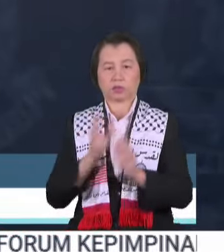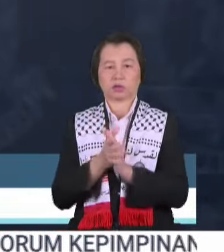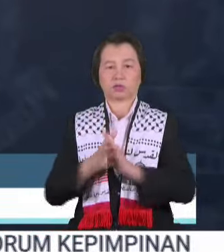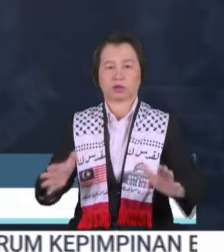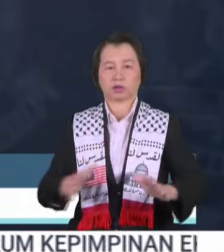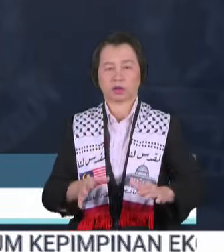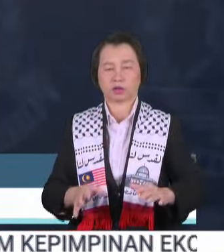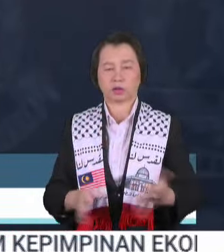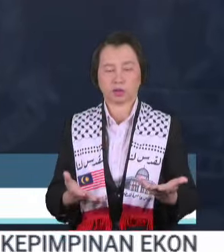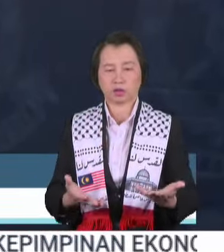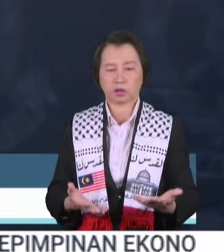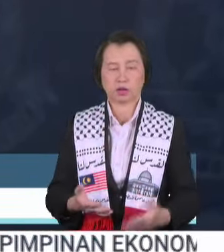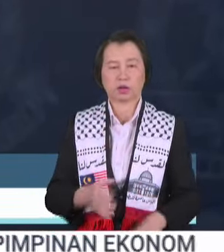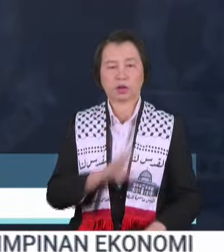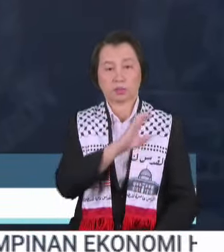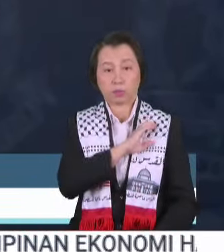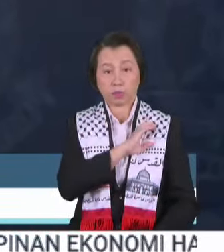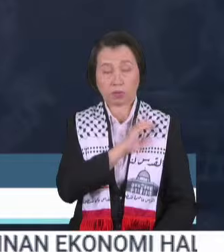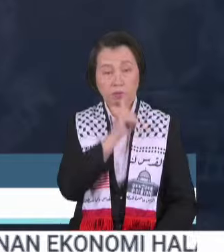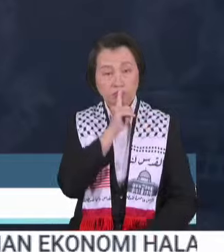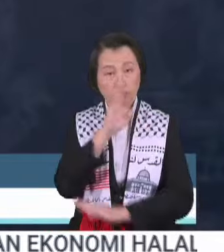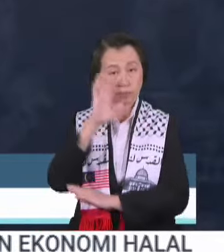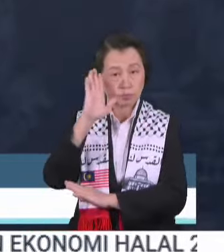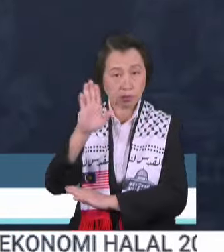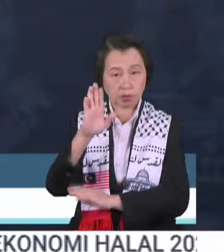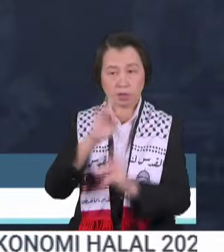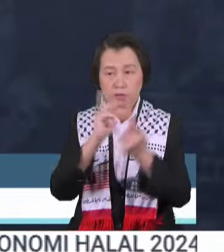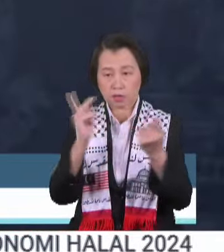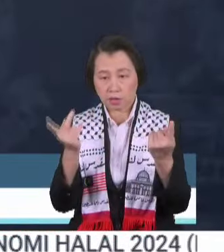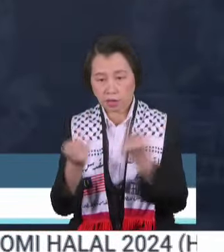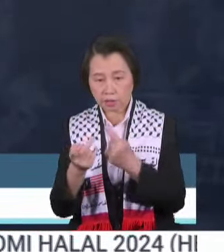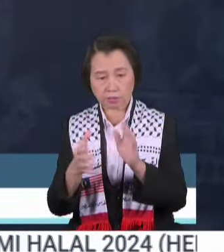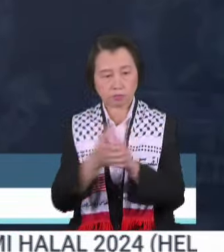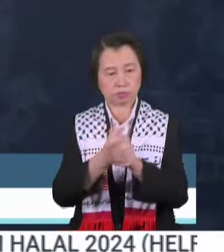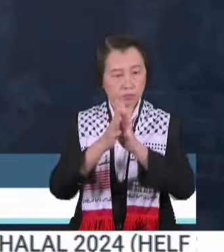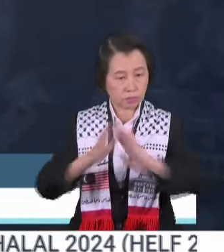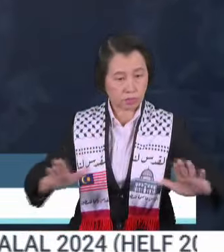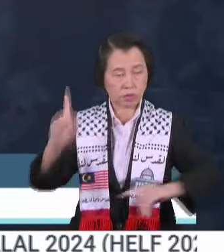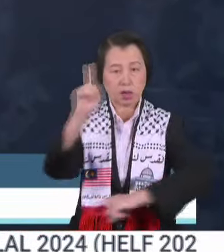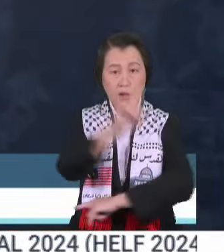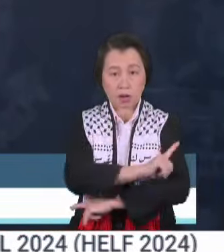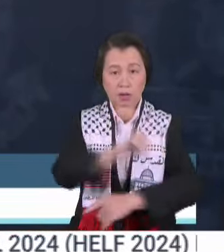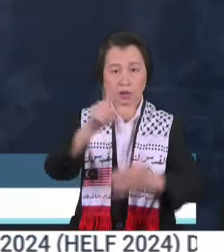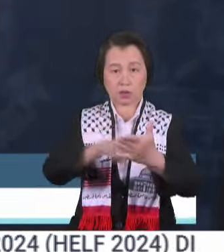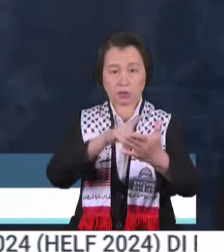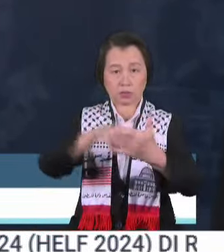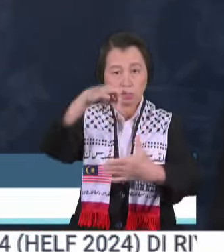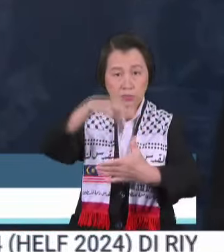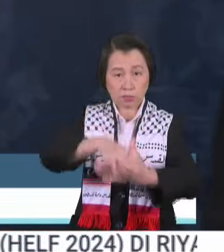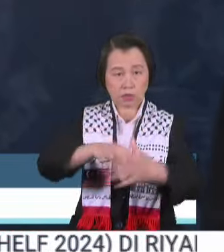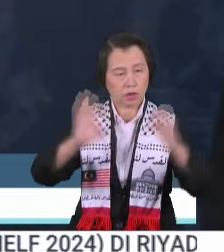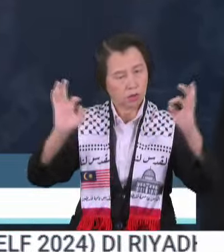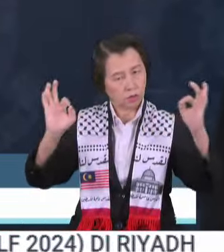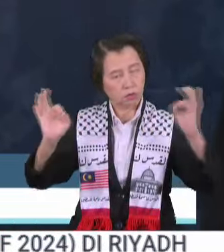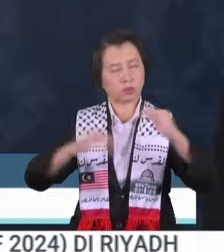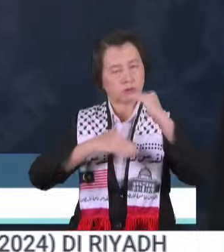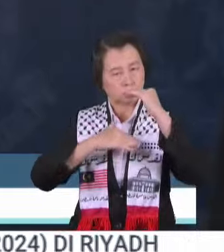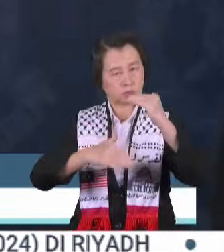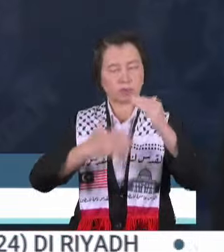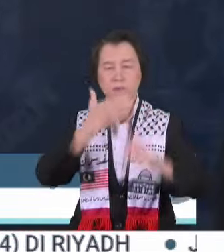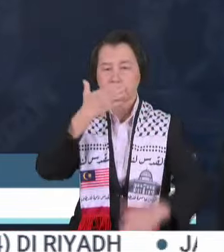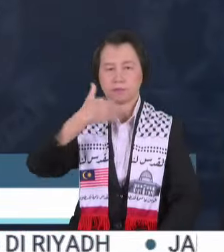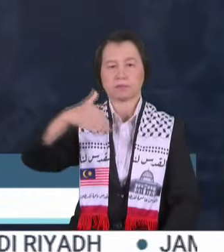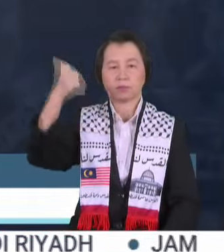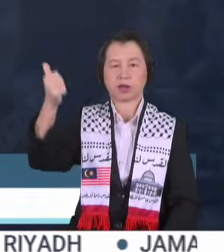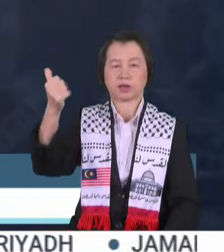keselamatan. Pihak polis memberi jaminan keadaan keselamatan pada hari mengundi adalah di tahap yang